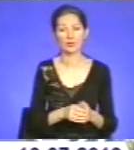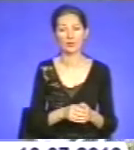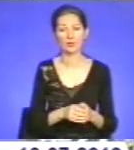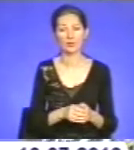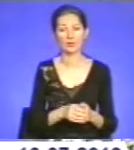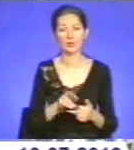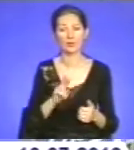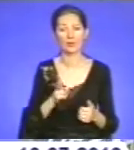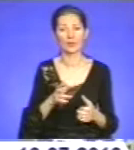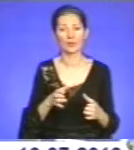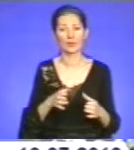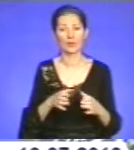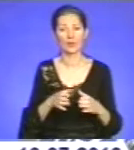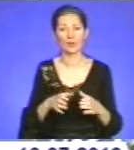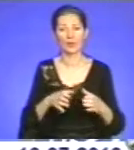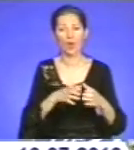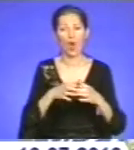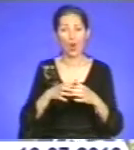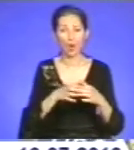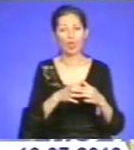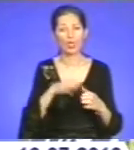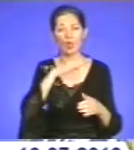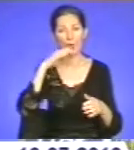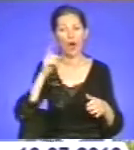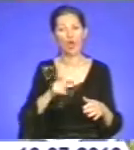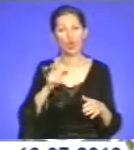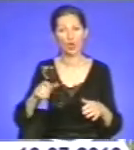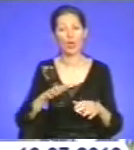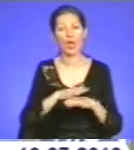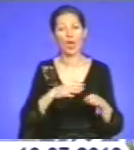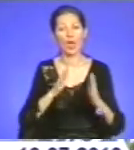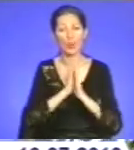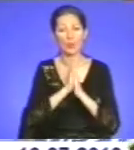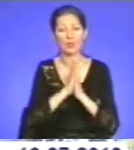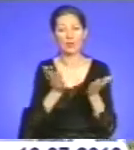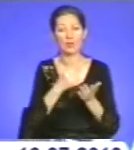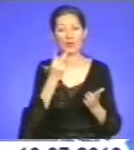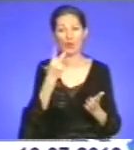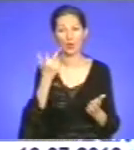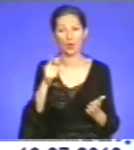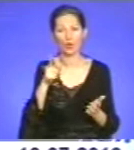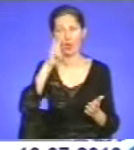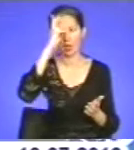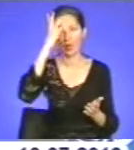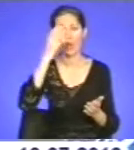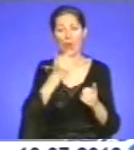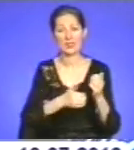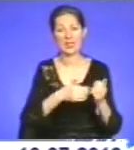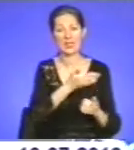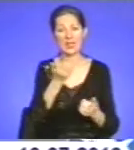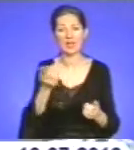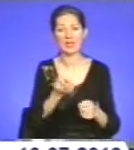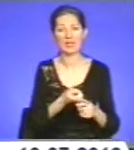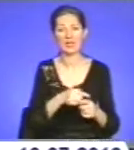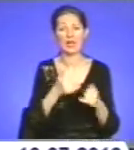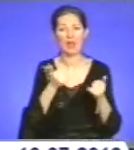в гурті, багато людей помолитися, це не двоє-троє там Бог між нами, так що це для мене дуже багато